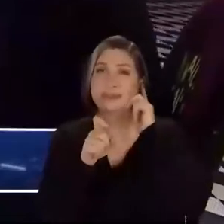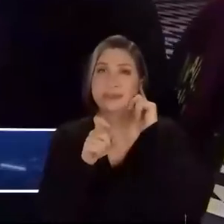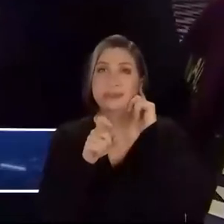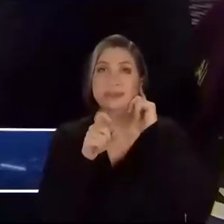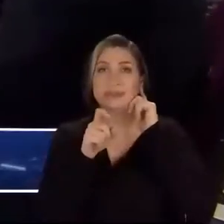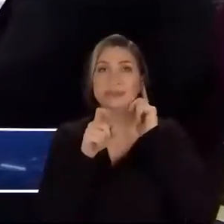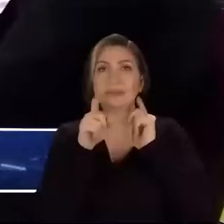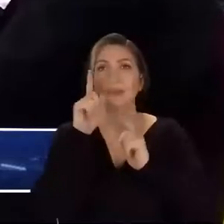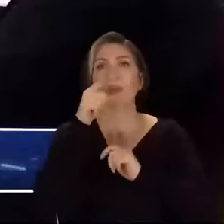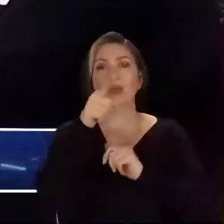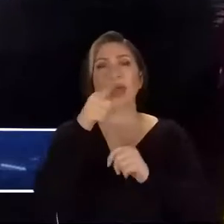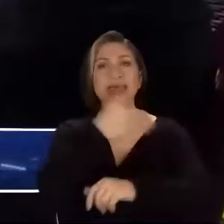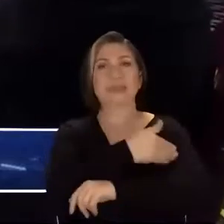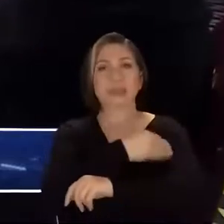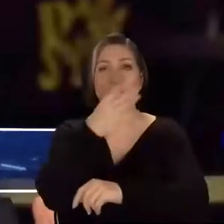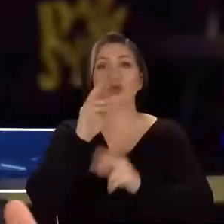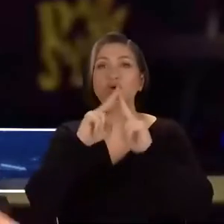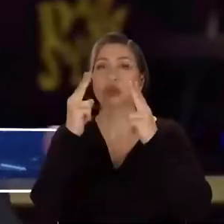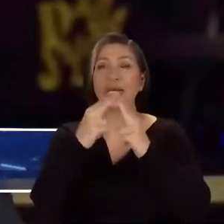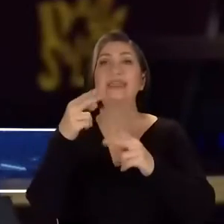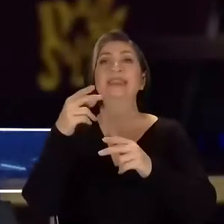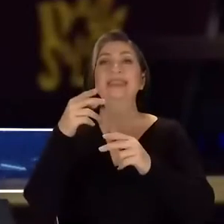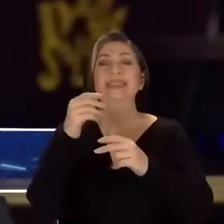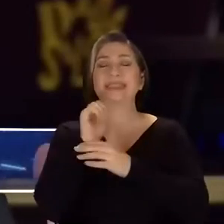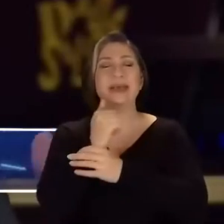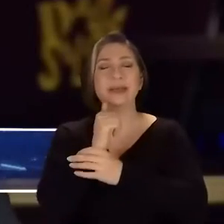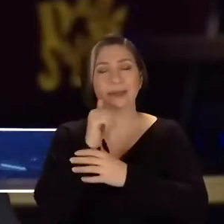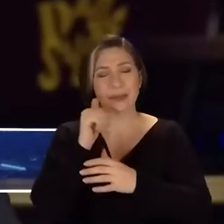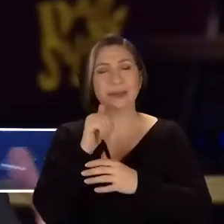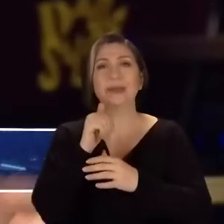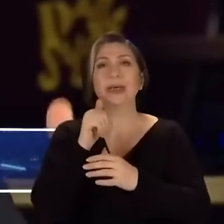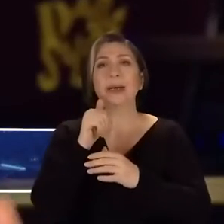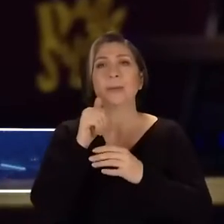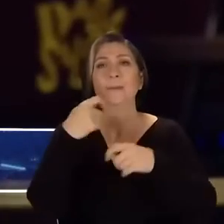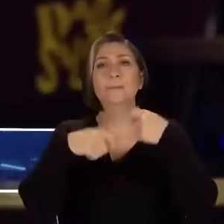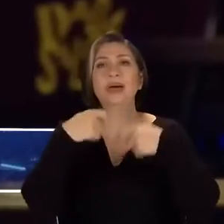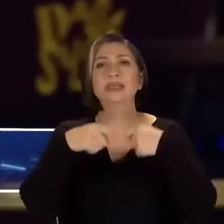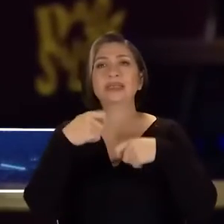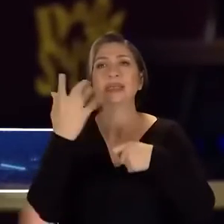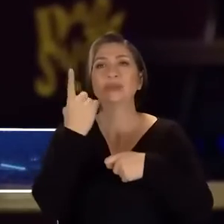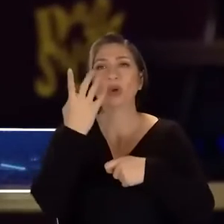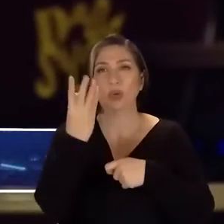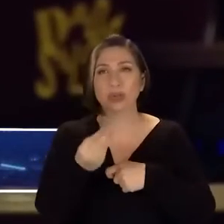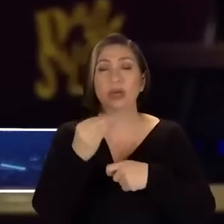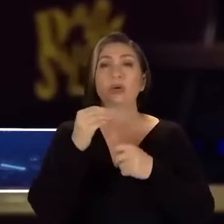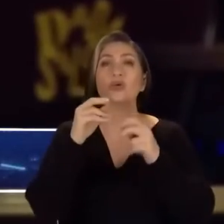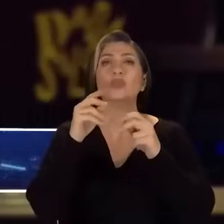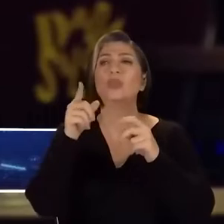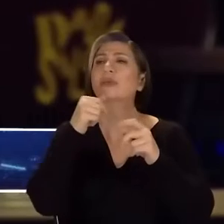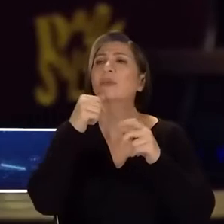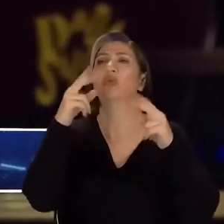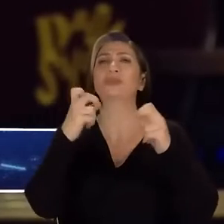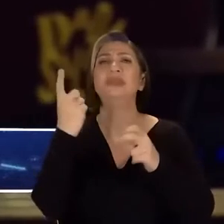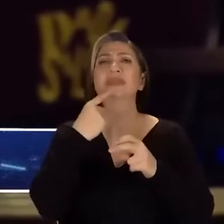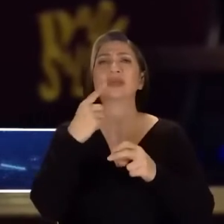hizmet ediyor. Şöyle bir soru sorayım. Dünya Sanat Birliği diye veya Dünya Sanat Bankası diye bir şey olsa ve bu adamlar otursa dese ki